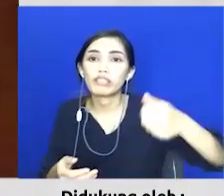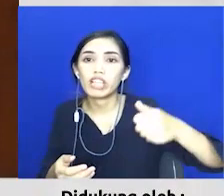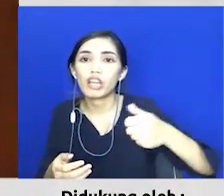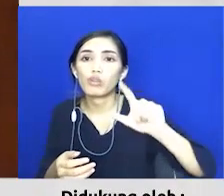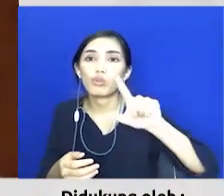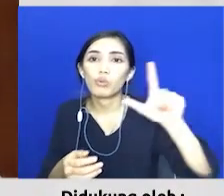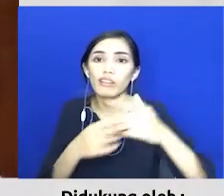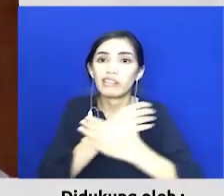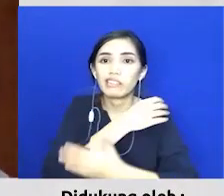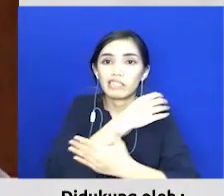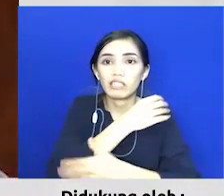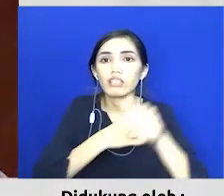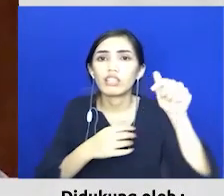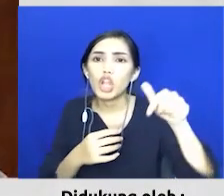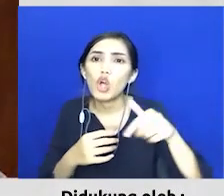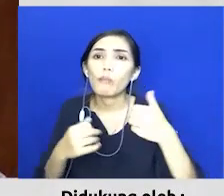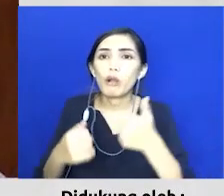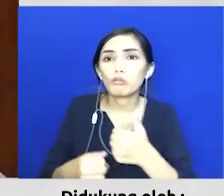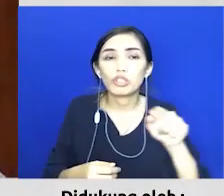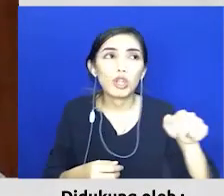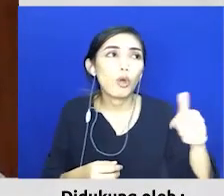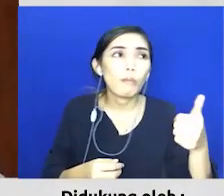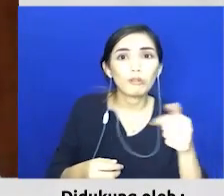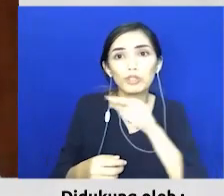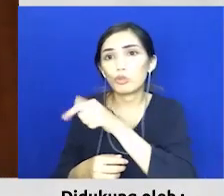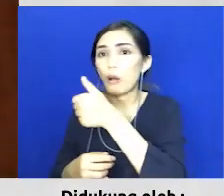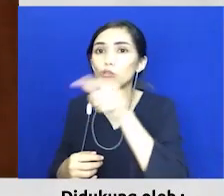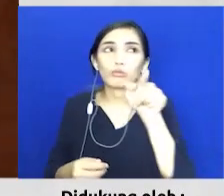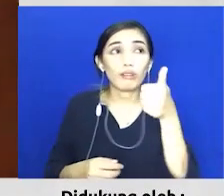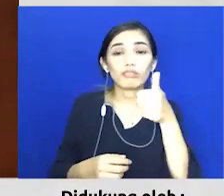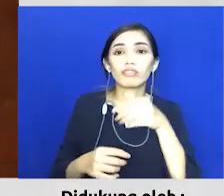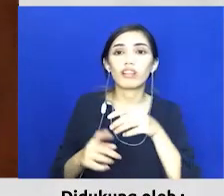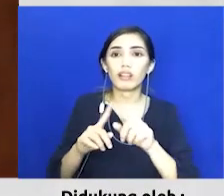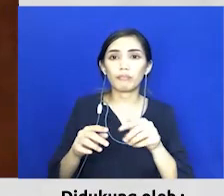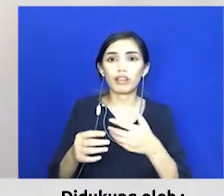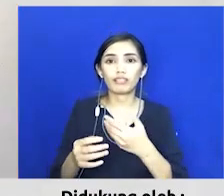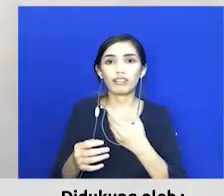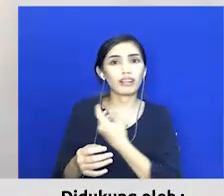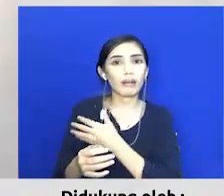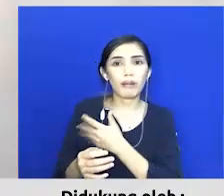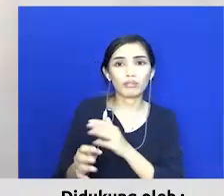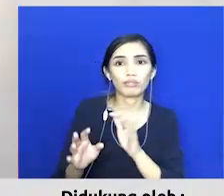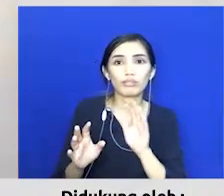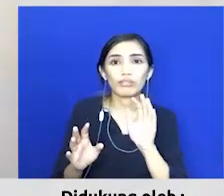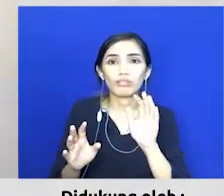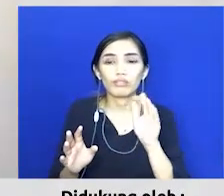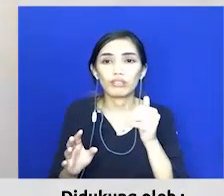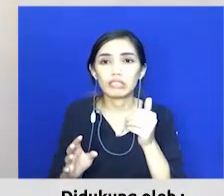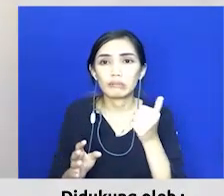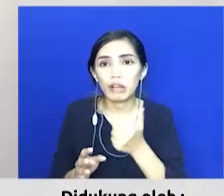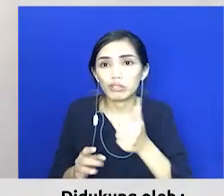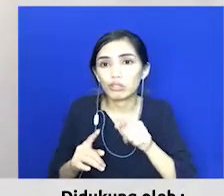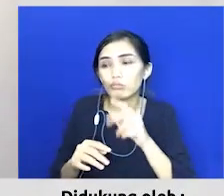banyak yang merasa itulah yang paling bagus. Kita bicara soal selera dan apa namanya